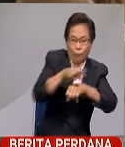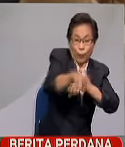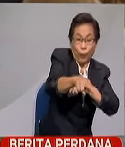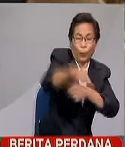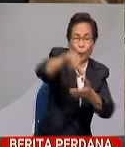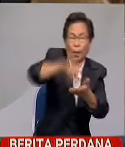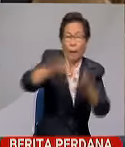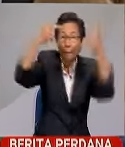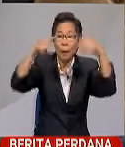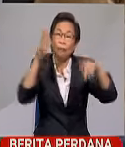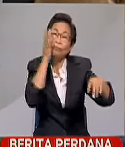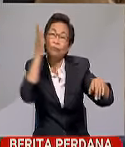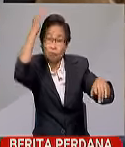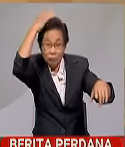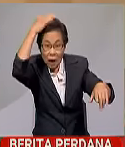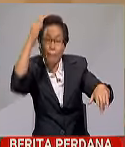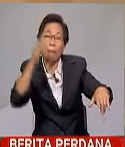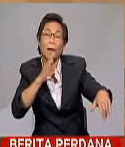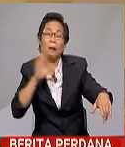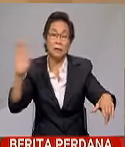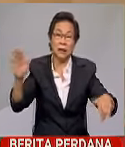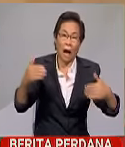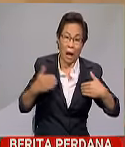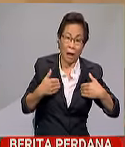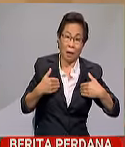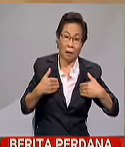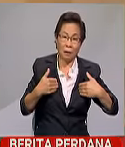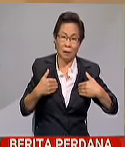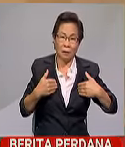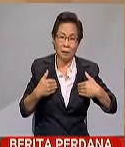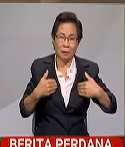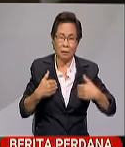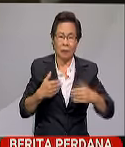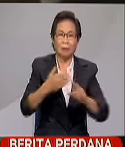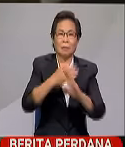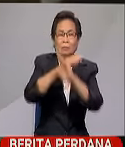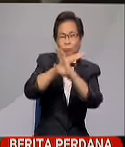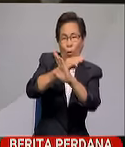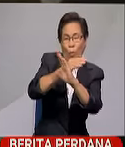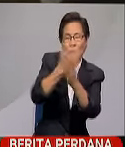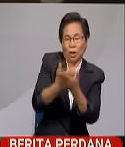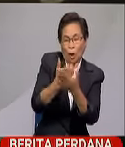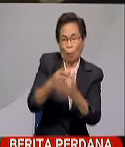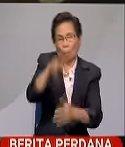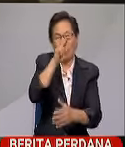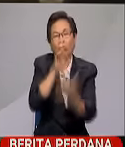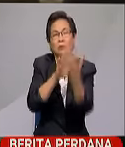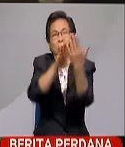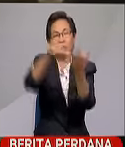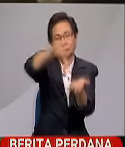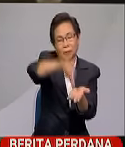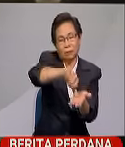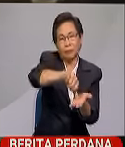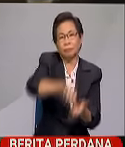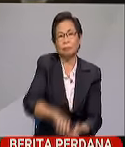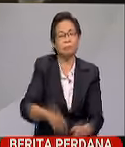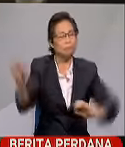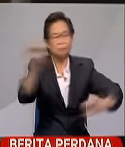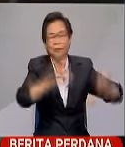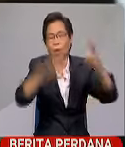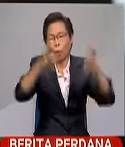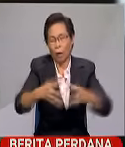Presiden Donald Trump bagaimanapun berkata, pihaknya akan mengenakan sekatan ekonomi lebih ketat ke atas Tehran. Tambahnya, tiada